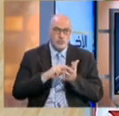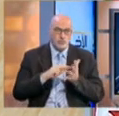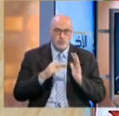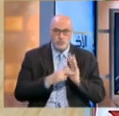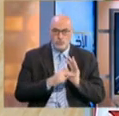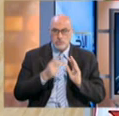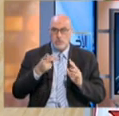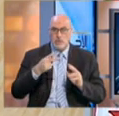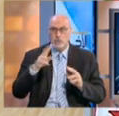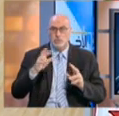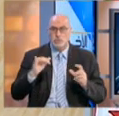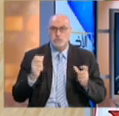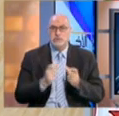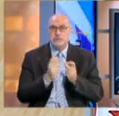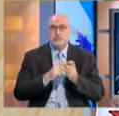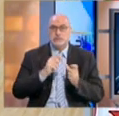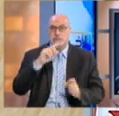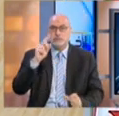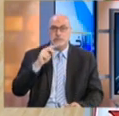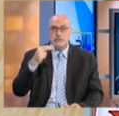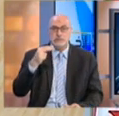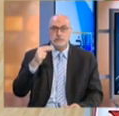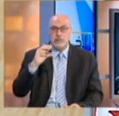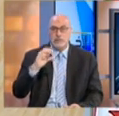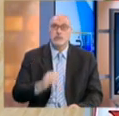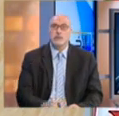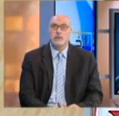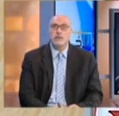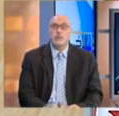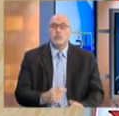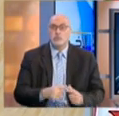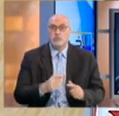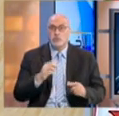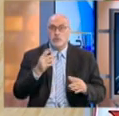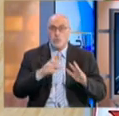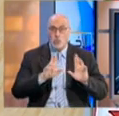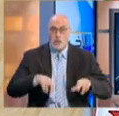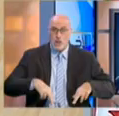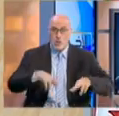مشاريع تحويلية. ضف إلى ذلك إنشاء هياكل قاعدية من طرقات